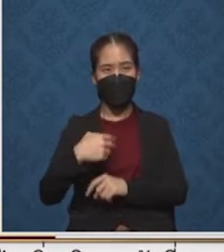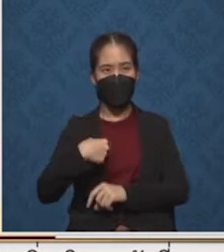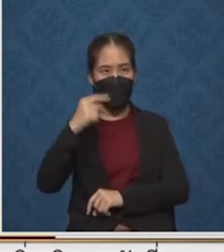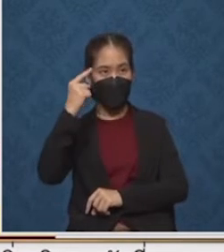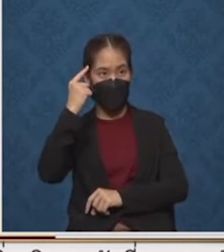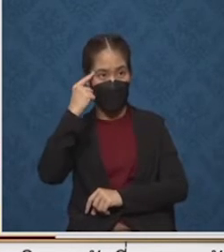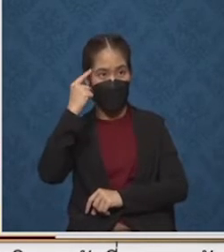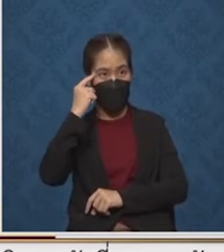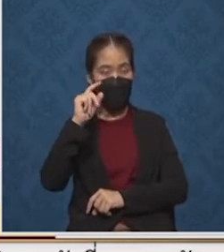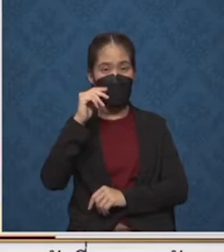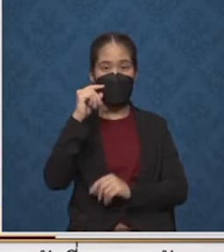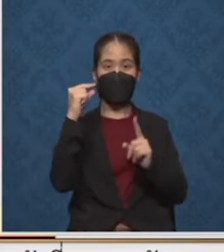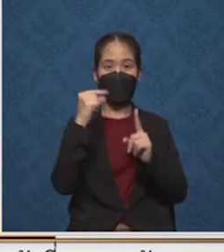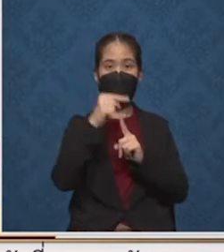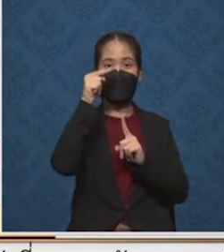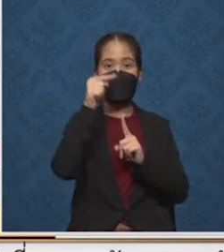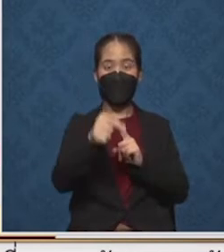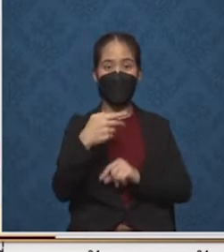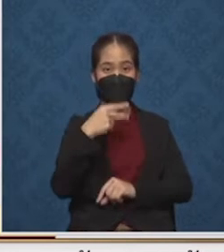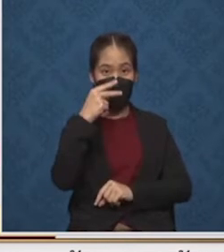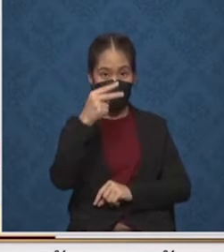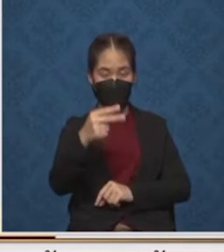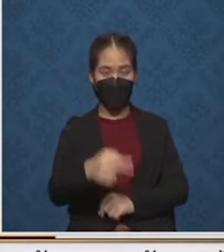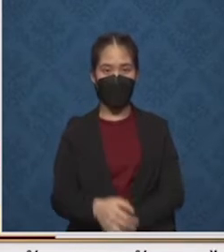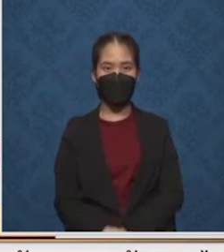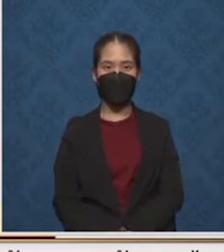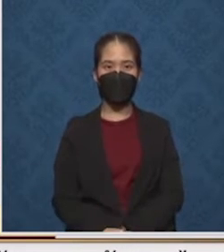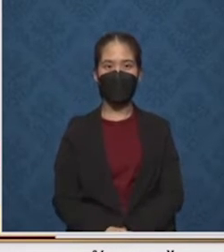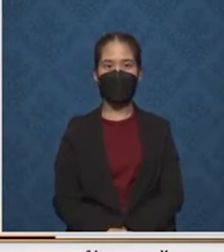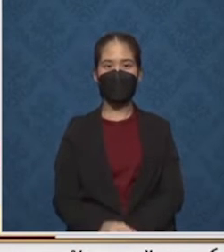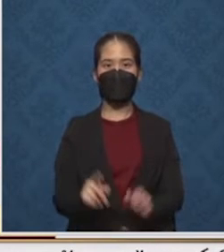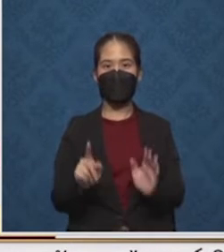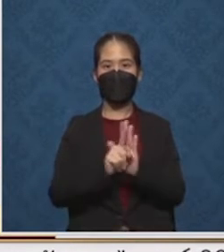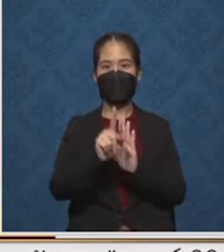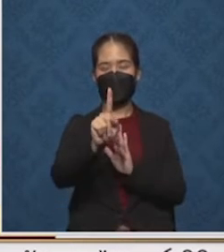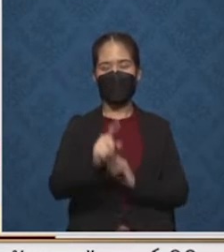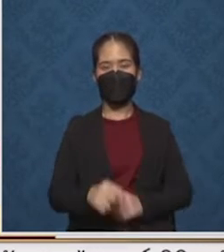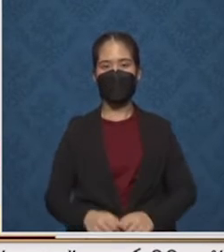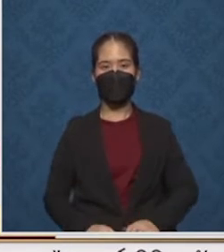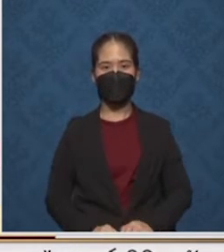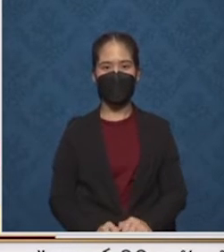ออกข้อกำลังกายไหมครับขอดูข้อส่วนการผลิตประโยชน์รอบได้ครับ